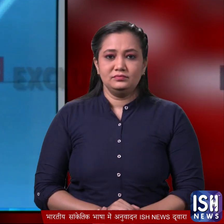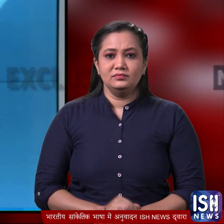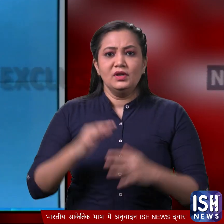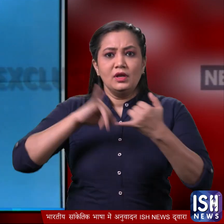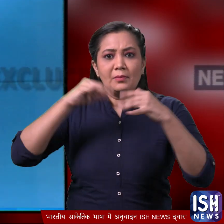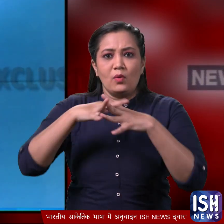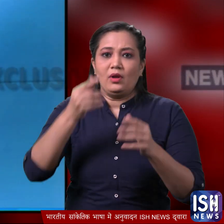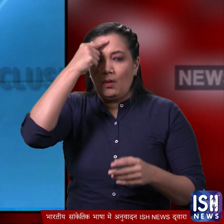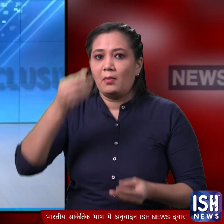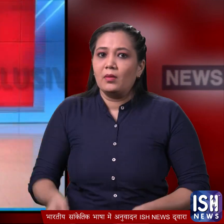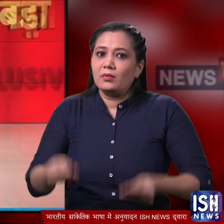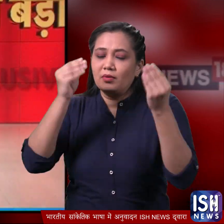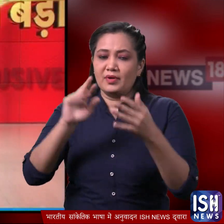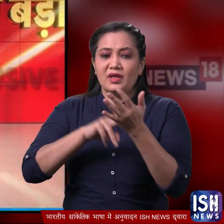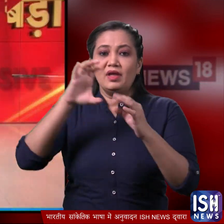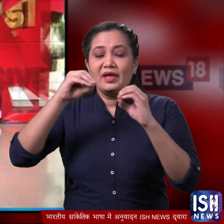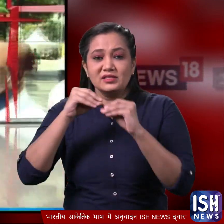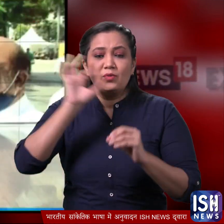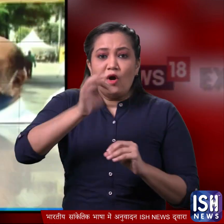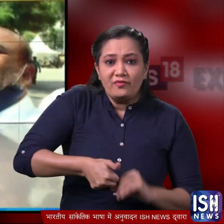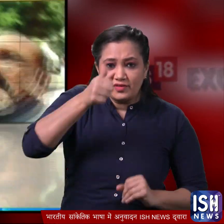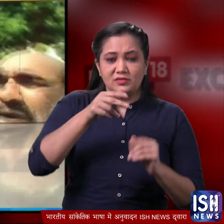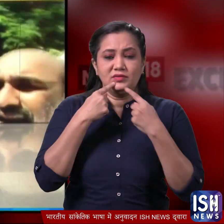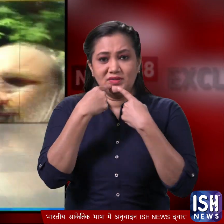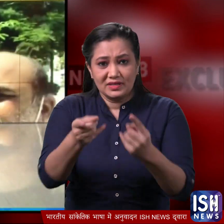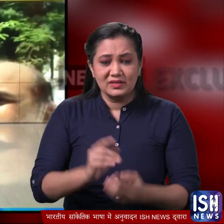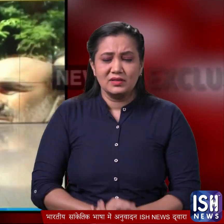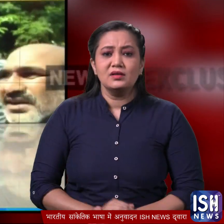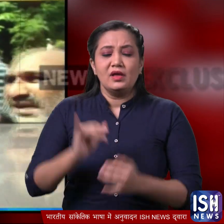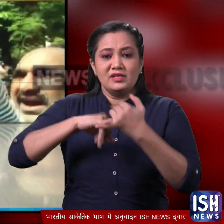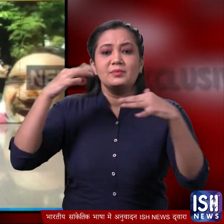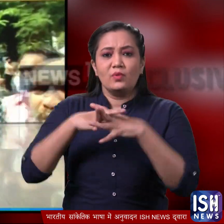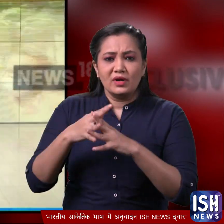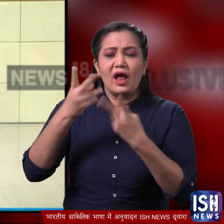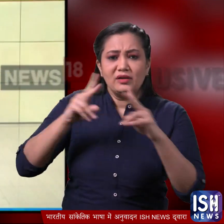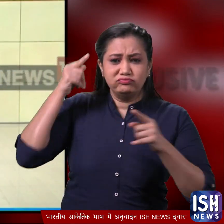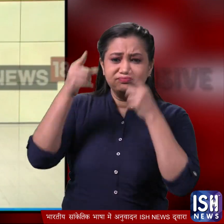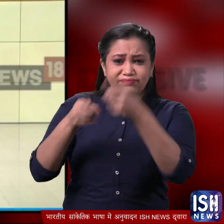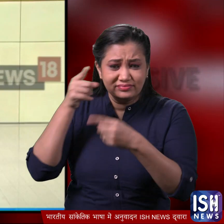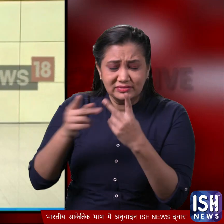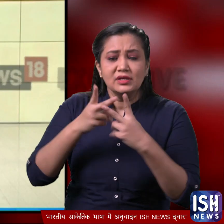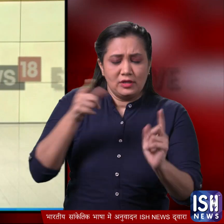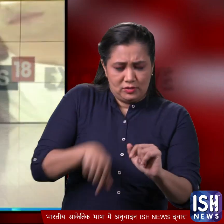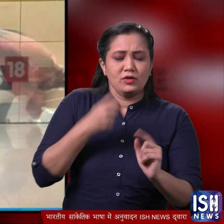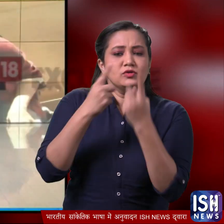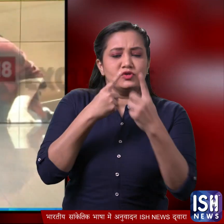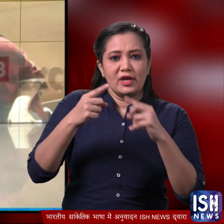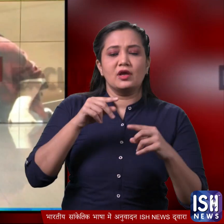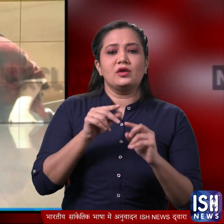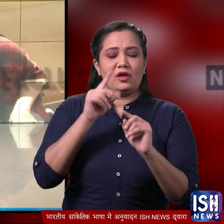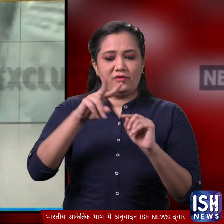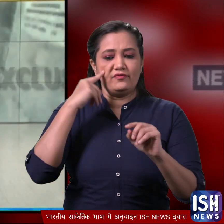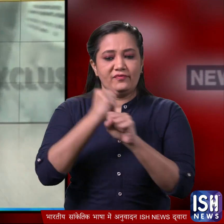आरोपों के बाद समीर वानखेड़े की मुश्किलें बढ़ गई। खुद एनसीबी के अधिकारियों को सामने आकर यह बताना पड़ा कि समीर वानखेड़े पर लगे आरोपों की